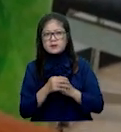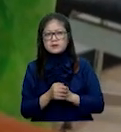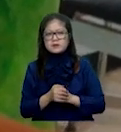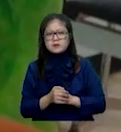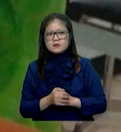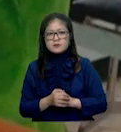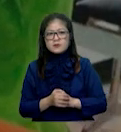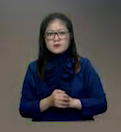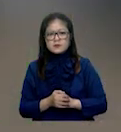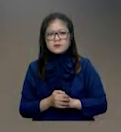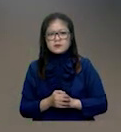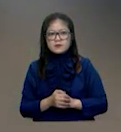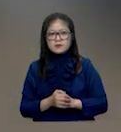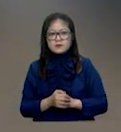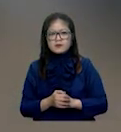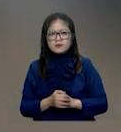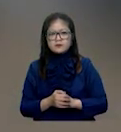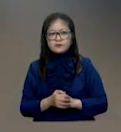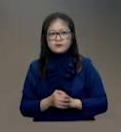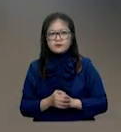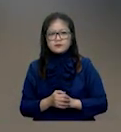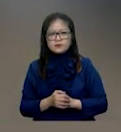yang ia kendarai masuk ke jurang